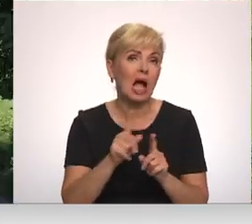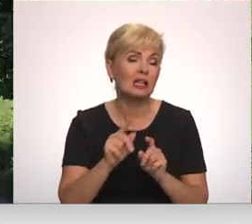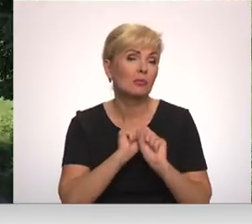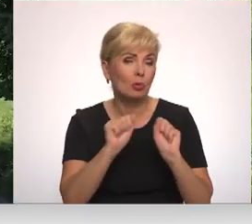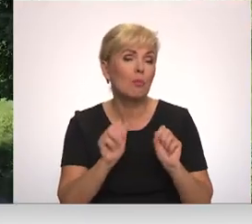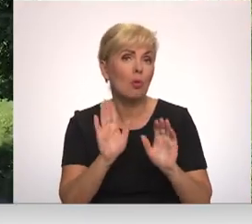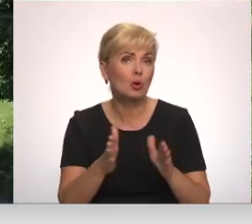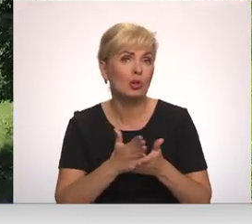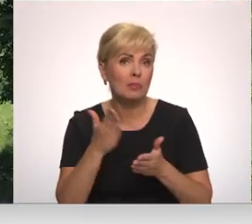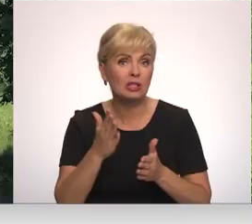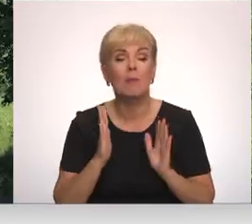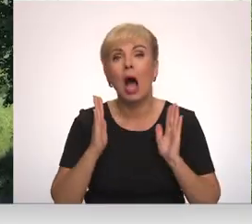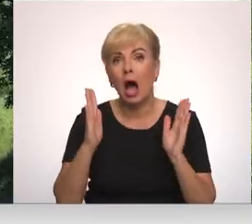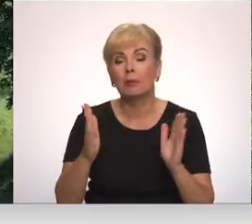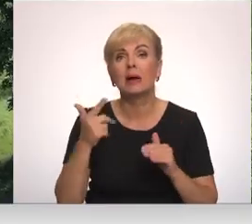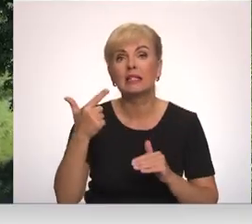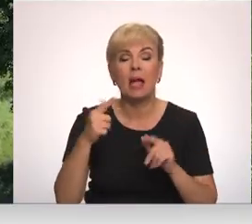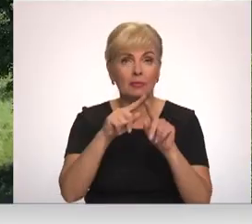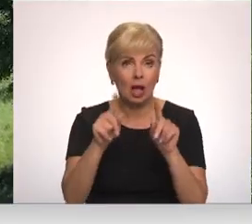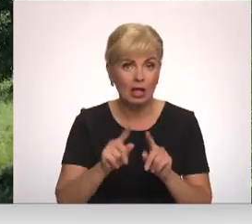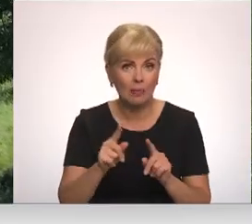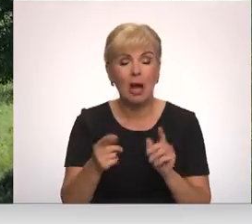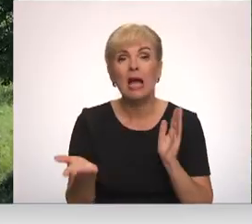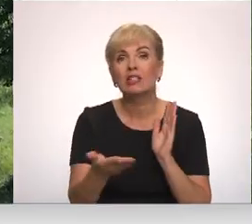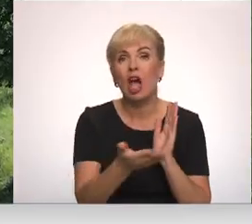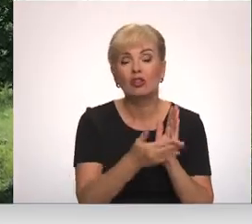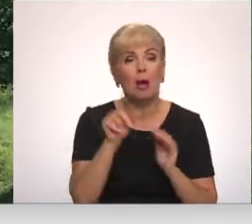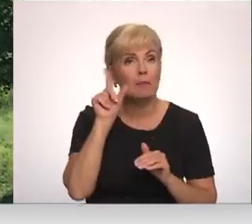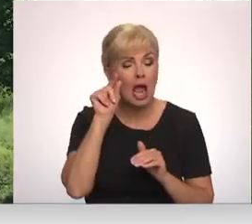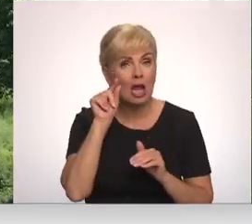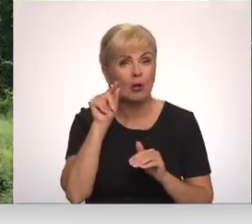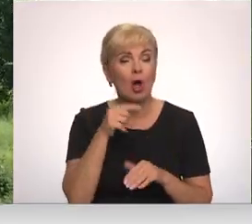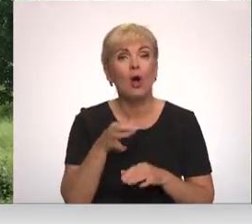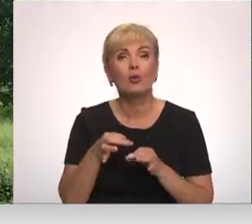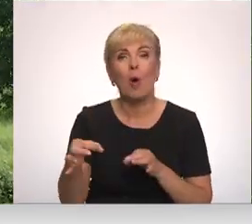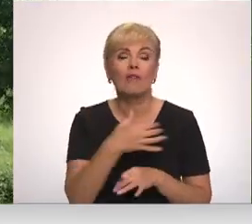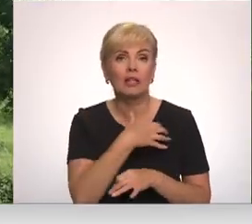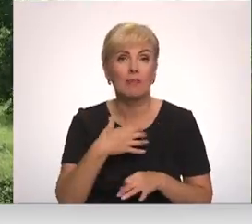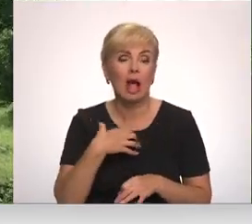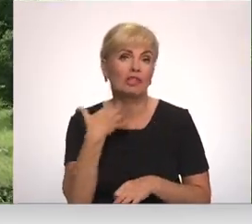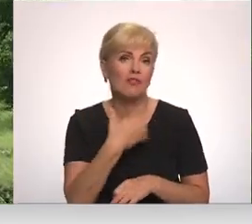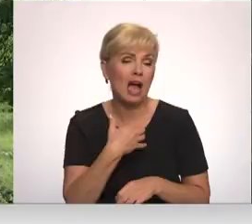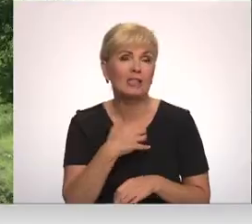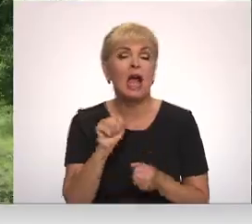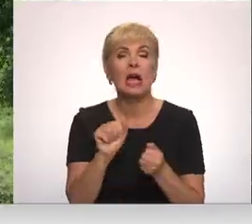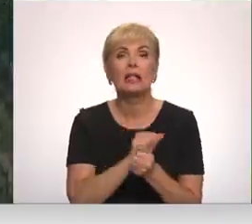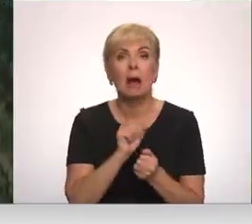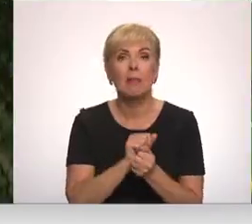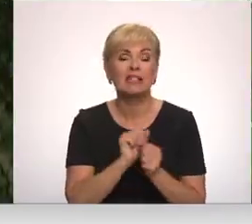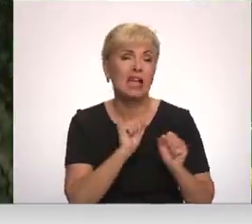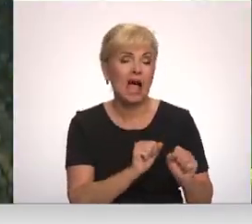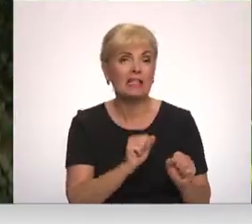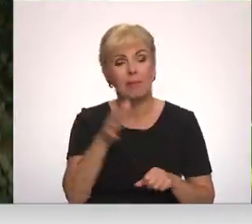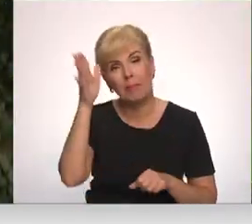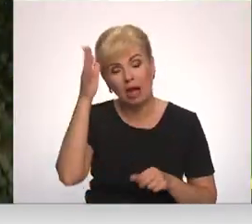bīstami. Tomēr alejā ir 7 liepas, par kuru ciršanu Prēļu novada pašvaldībai bija nepieciešams dabas aizsardzības pārvaldes atzinums.